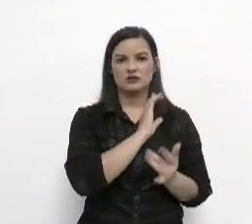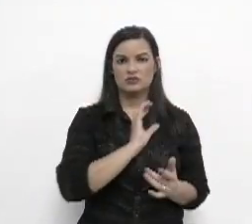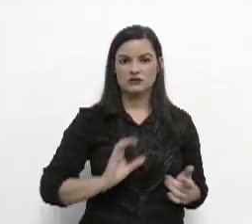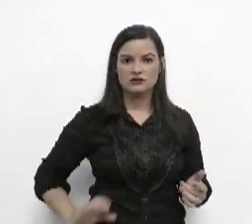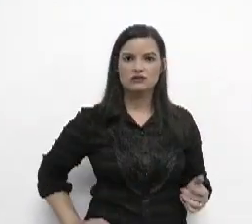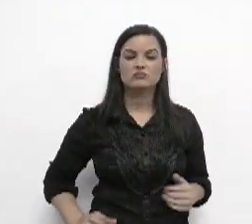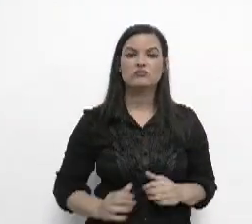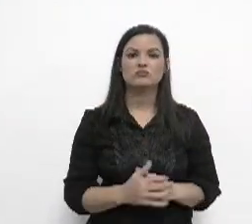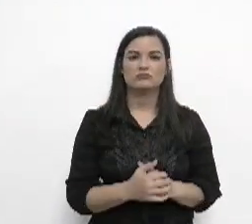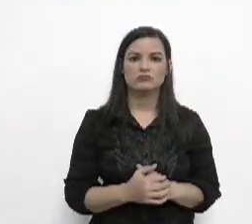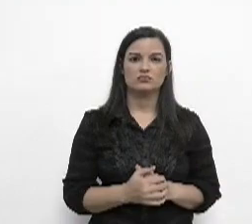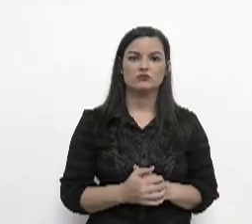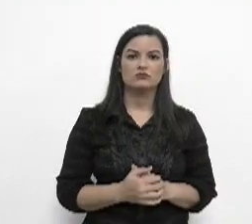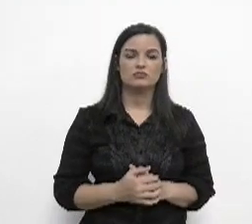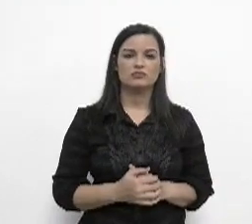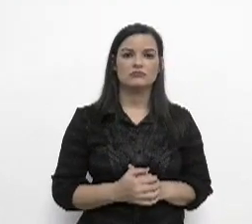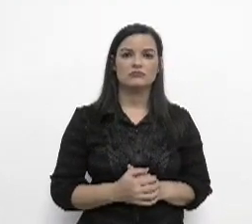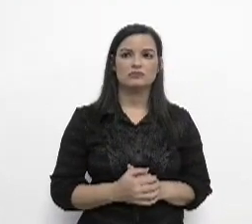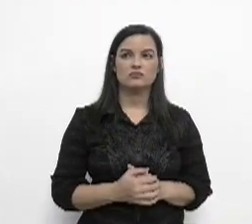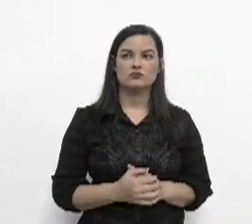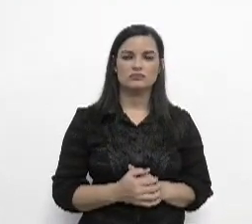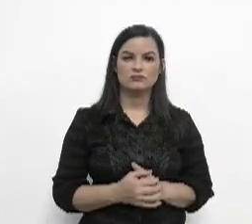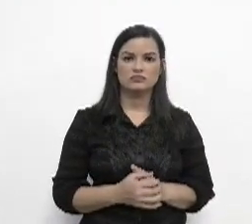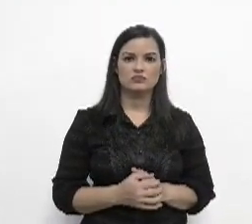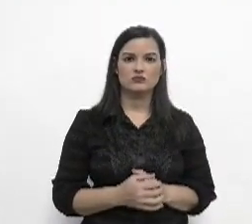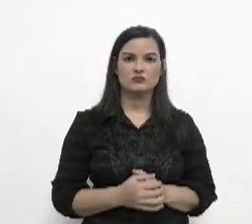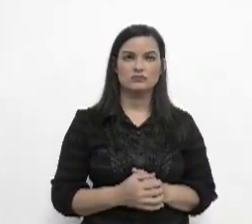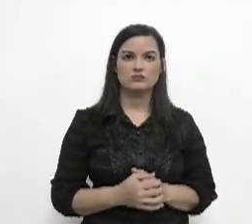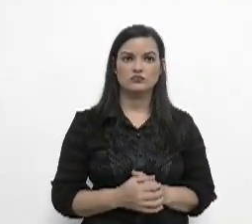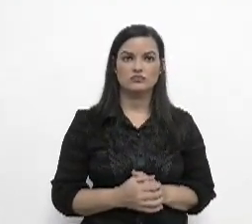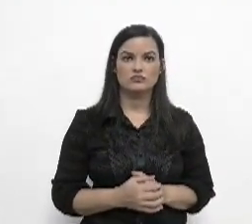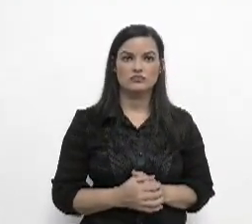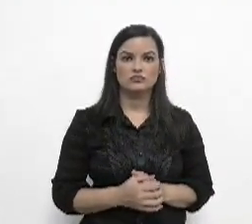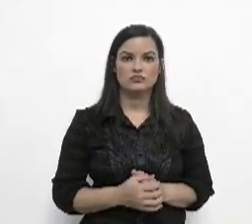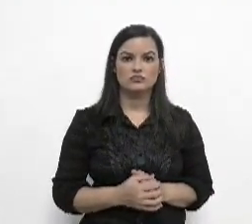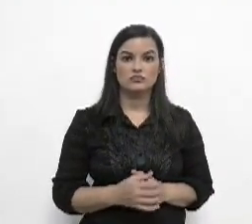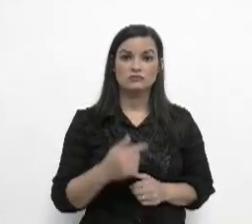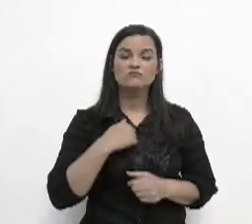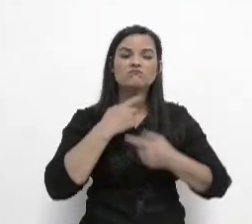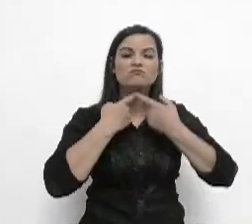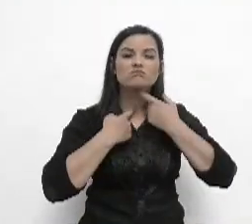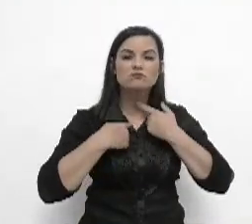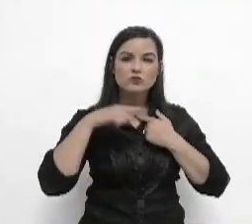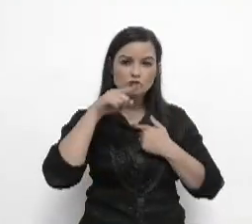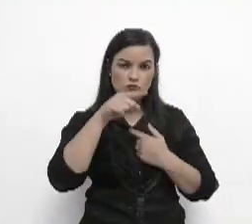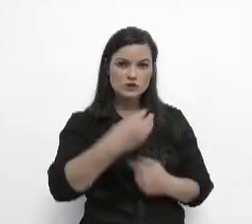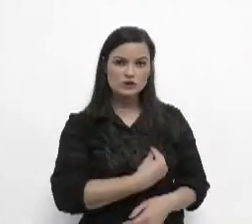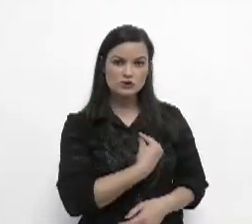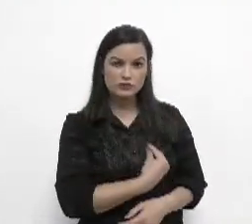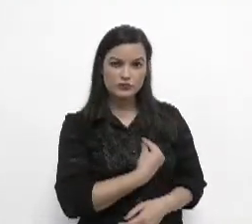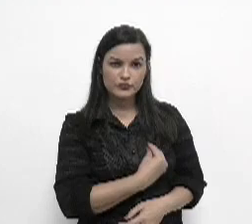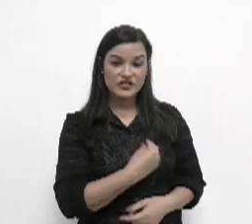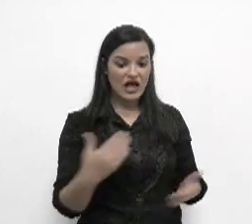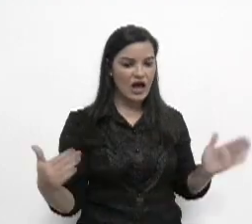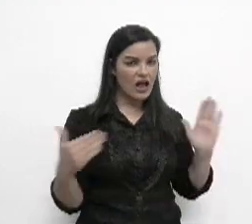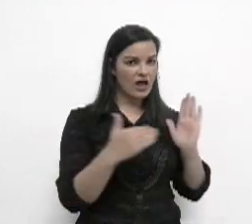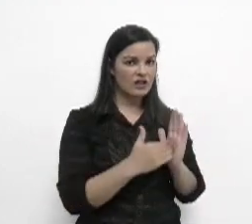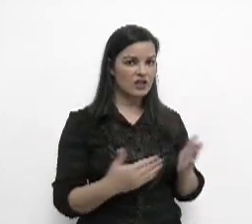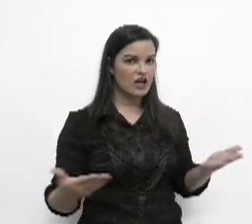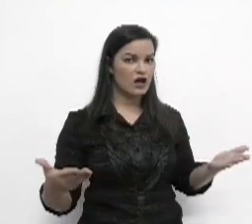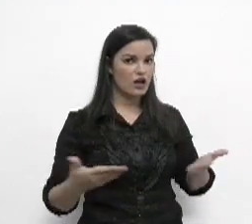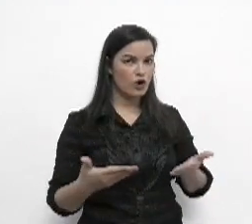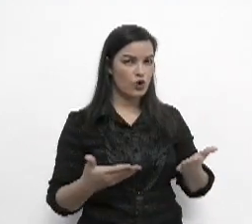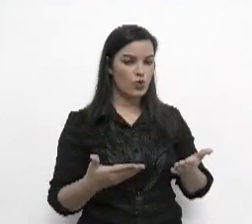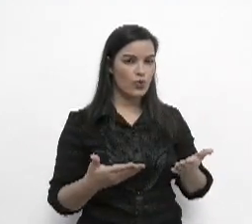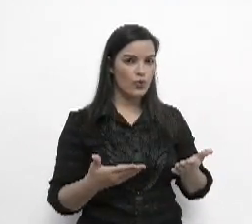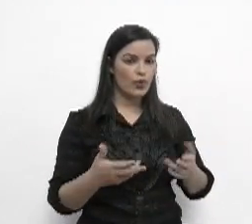받았던 것처럼 앞으로의 여러분의 삶도 주의 이름을 증거하는 일에 쓰임 받기를 축복합니다. Eu desejo que a sua vida, como até agora foi utilizada para que esse trabalho